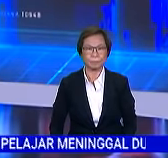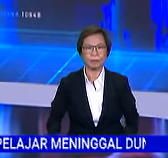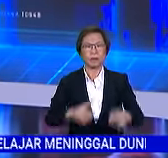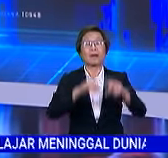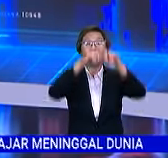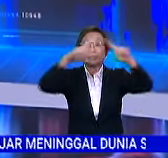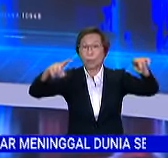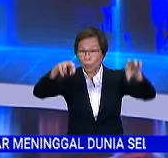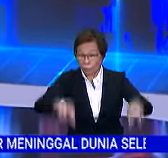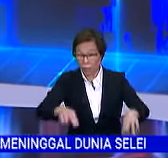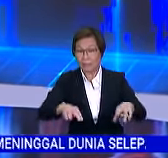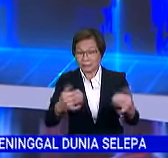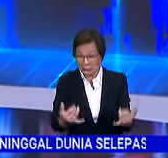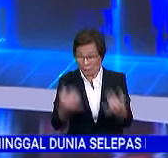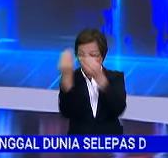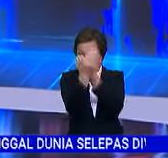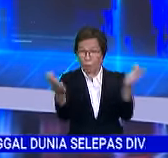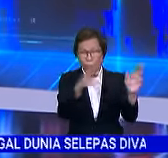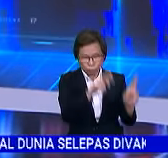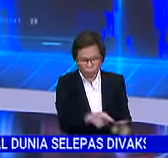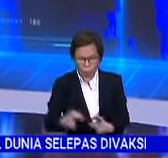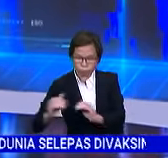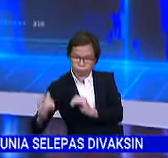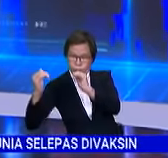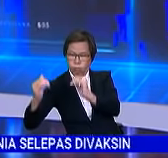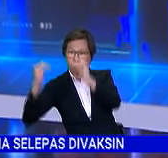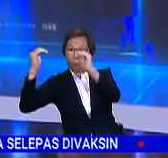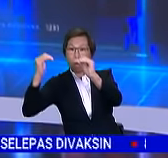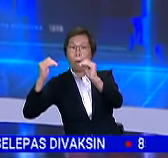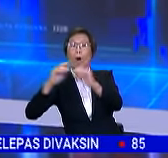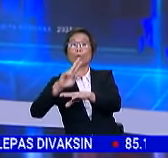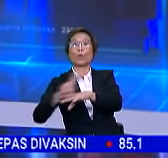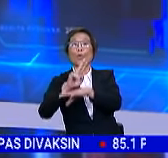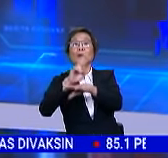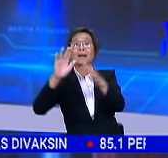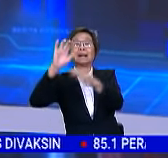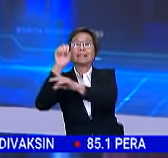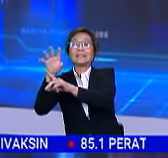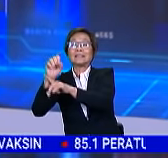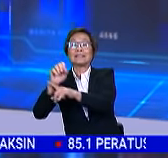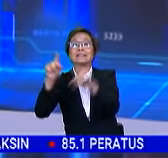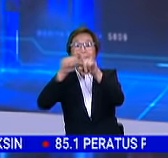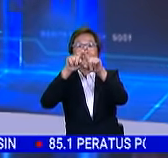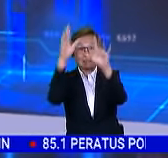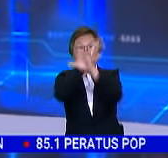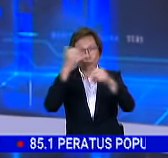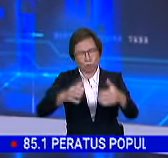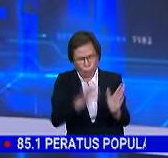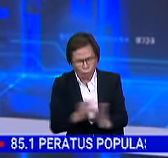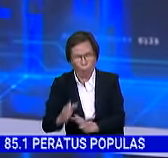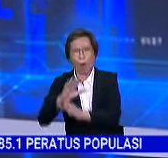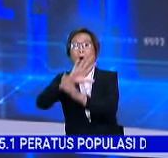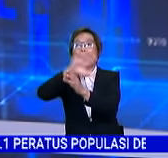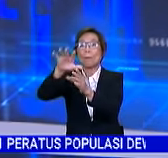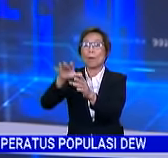Dewan Rakyat hari ini diberitahu beberapa rancangan naik taraf akses internet di Sarawak telah diatur. Antaranya meningkatkan kadar